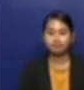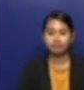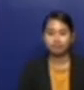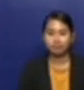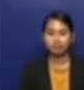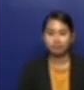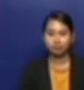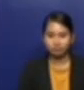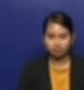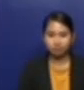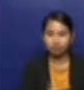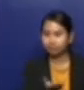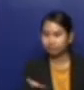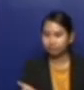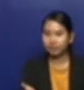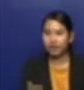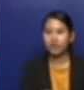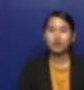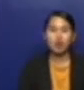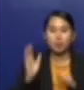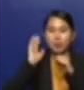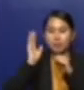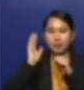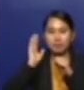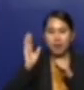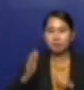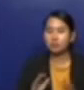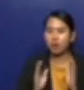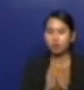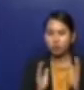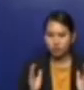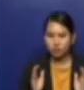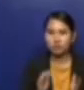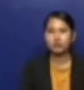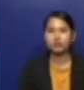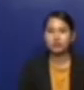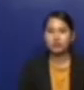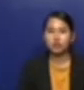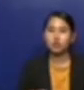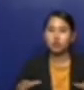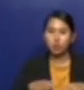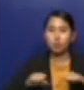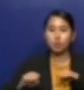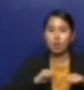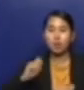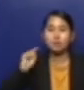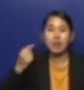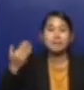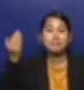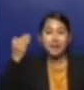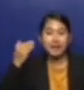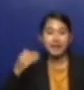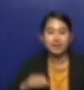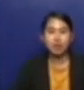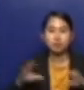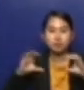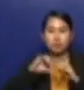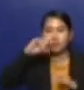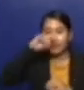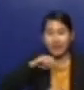หลายหลายคนที่ลุกขึ้นมาอภิปรายโดยเฉพาะคนหนุ่มรุ่นใหม่เมื่อตะกี้คุณพลดอนปริศนานันต